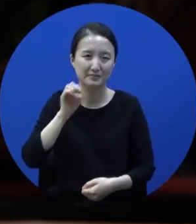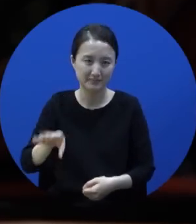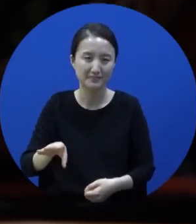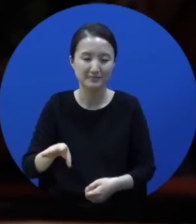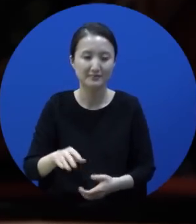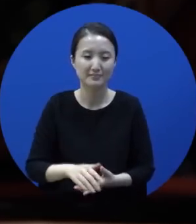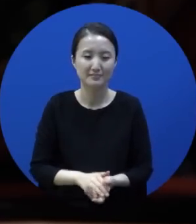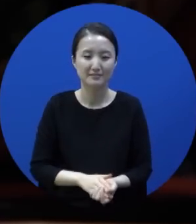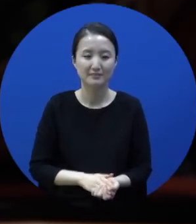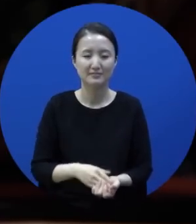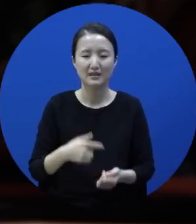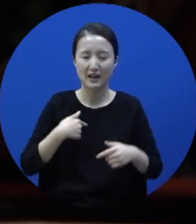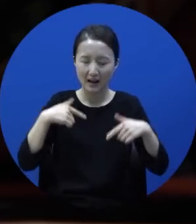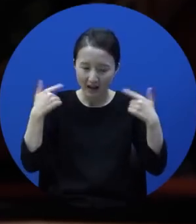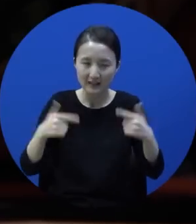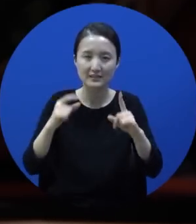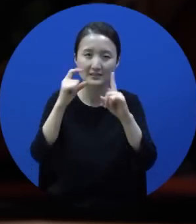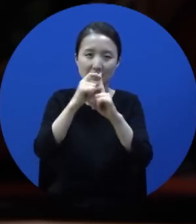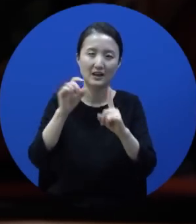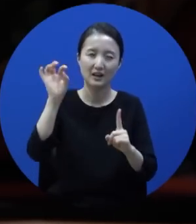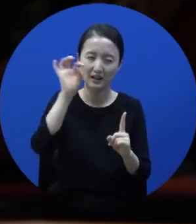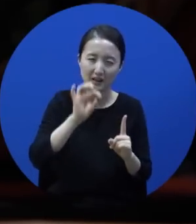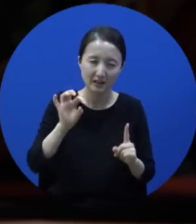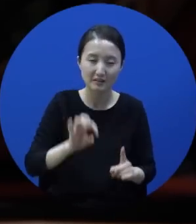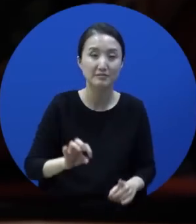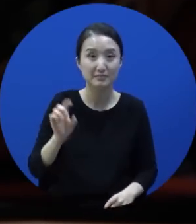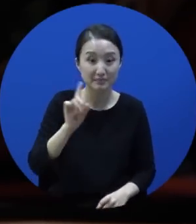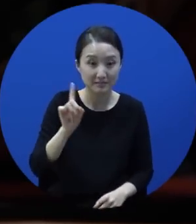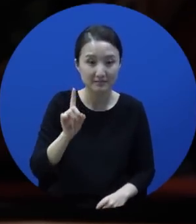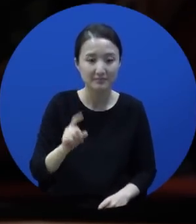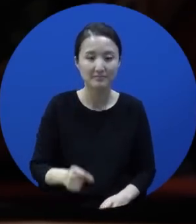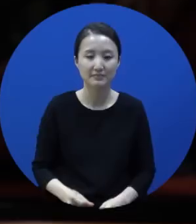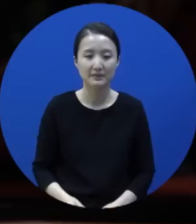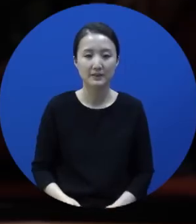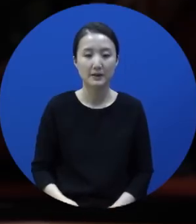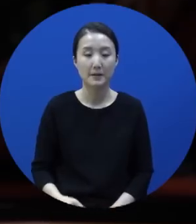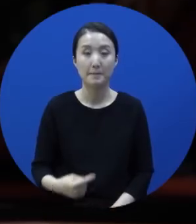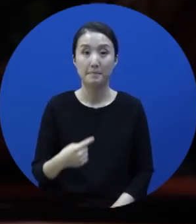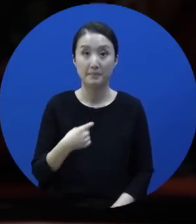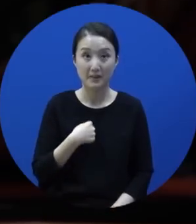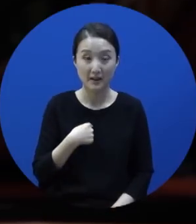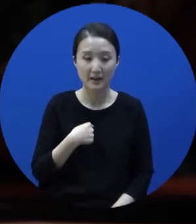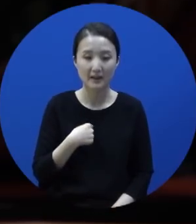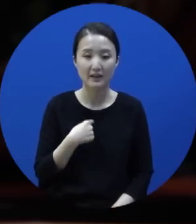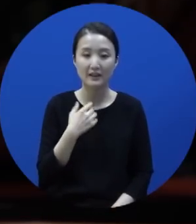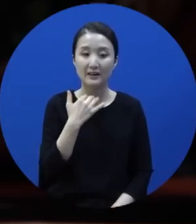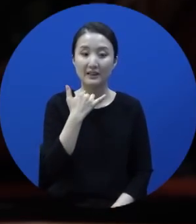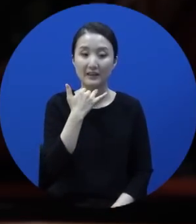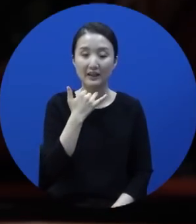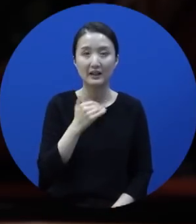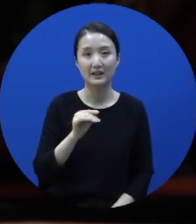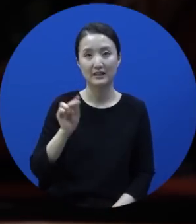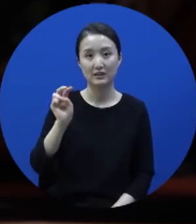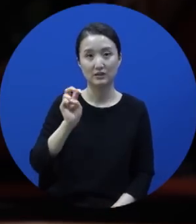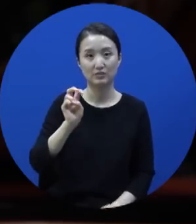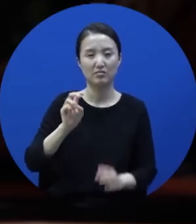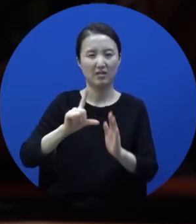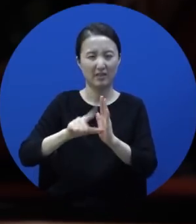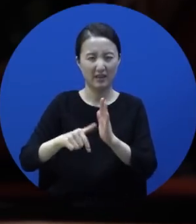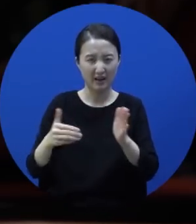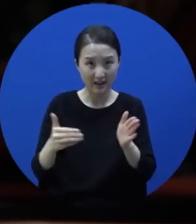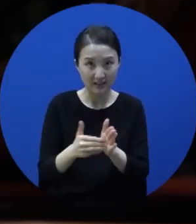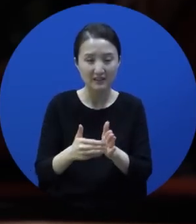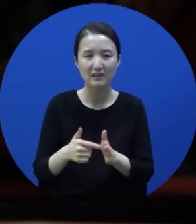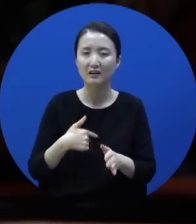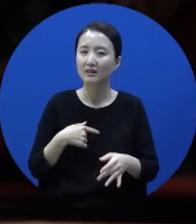가지 세일즈를 했던 말이 뭐였냐면 딱 이거였어요. 내가 사실은 20살까지 한 번도 구두를 못 신었던